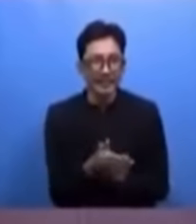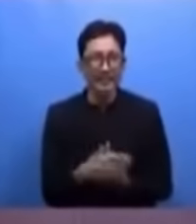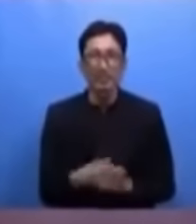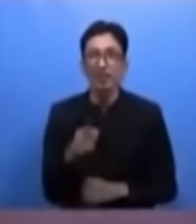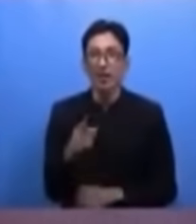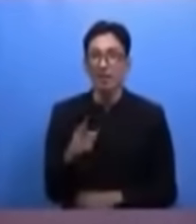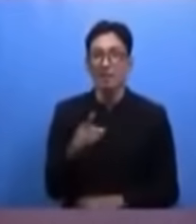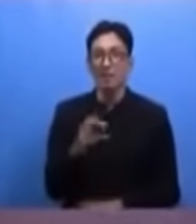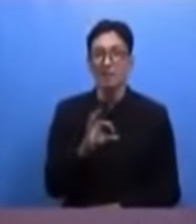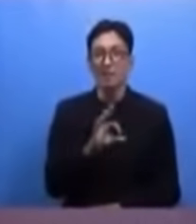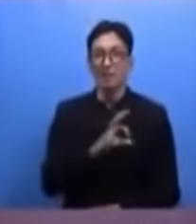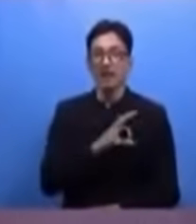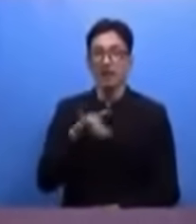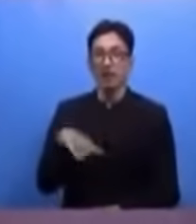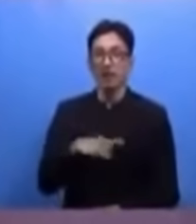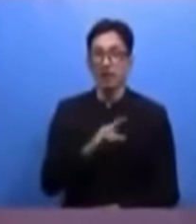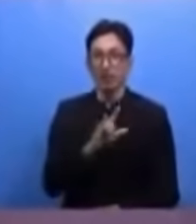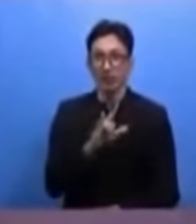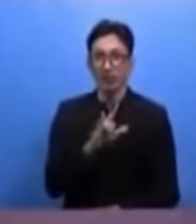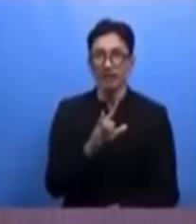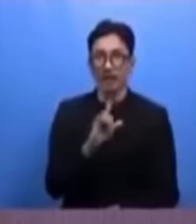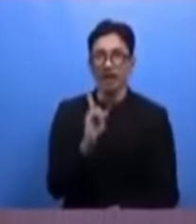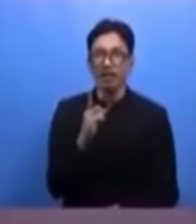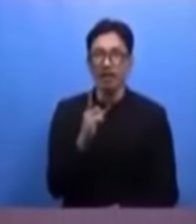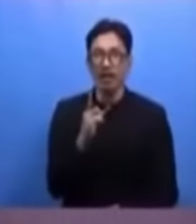Presiden Jokowi punya nawacita,